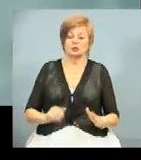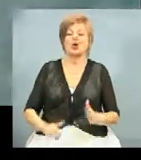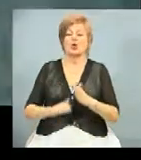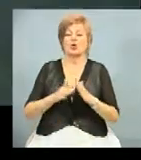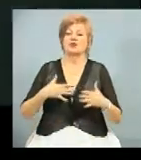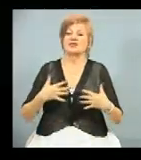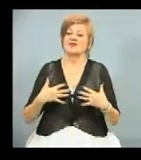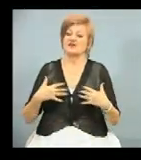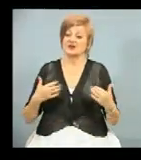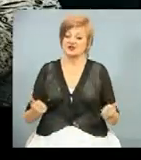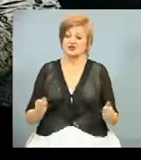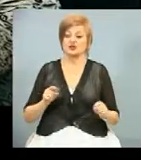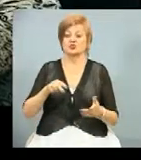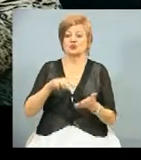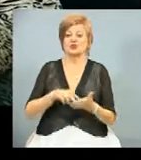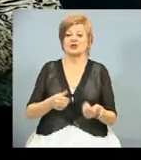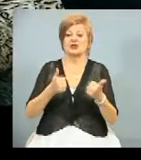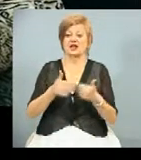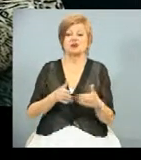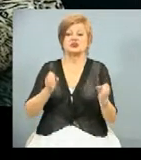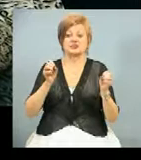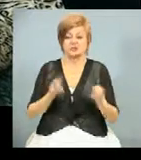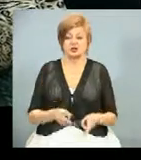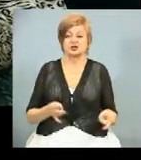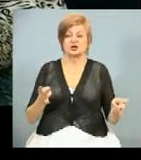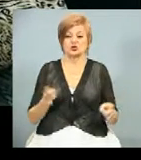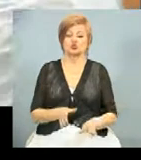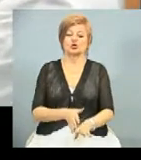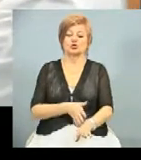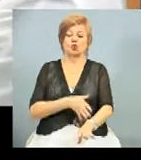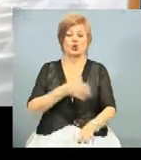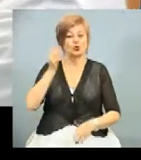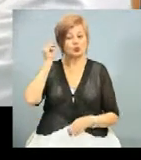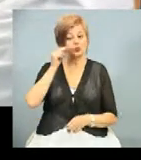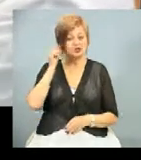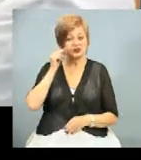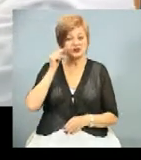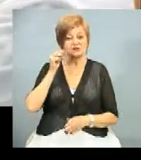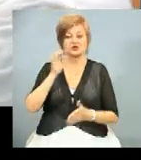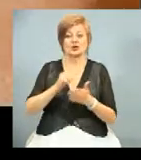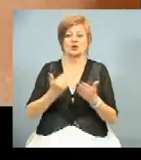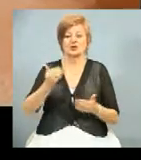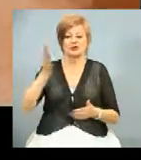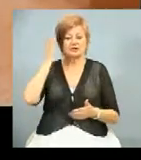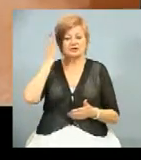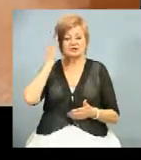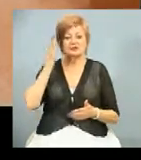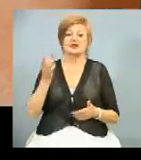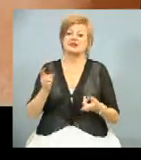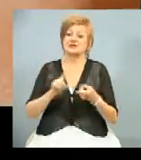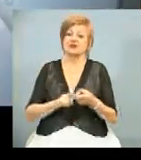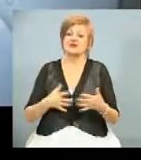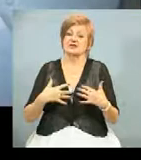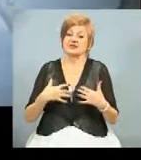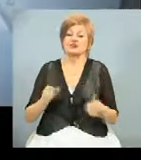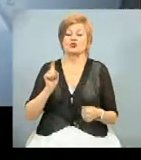одужати. Щоб стати хорошим фахівцем, людині слід довго та наполегливо вчитися. Адже від її знань та навичок залежить не лише здоров'я,